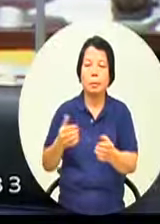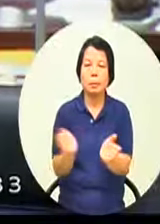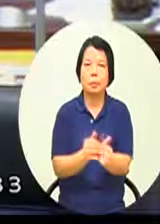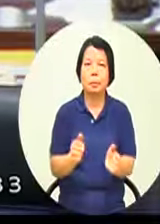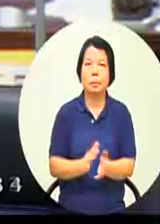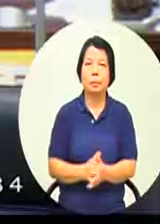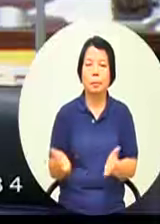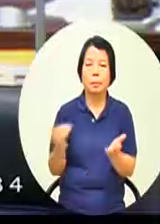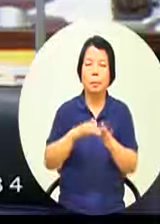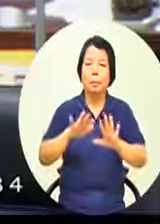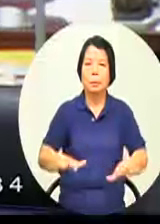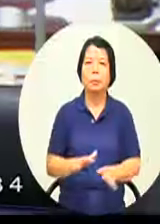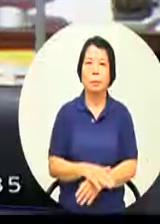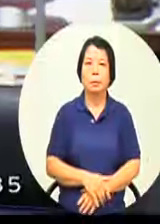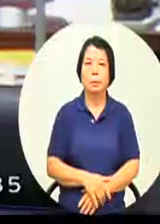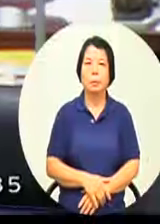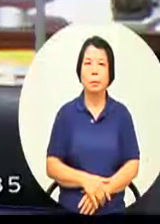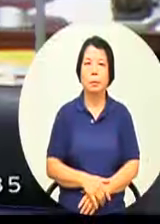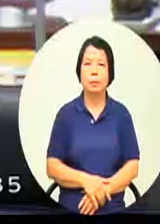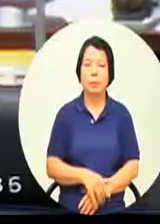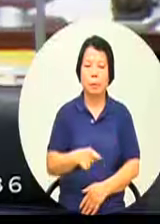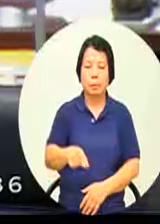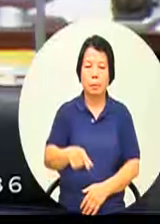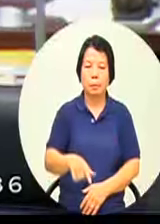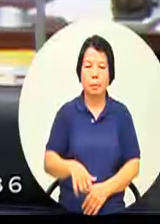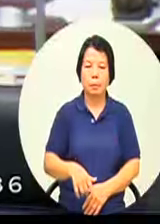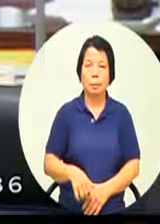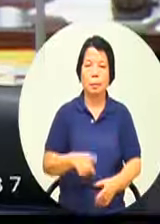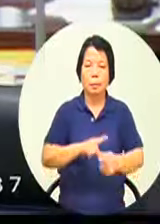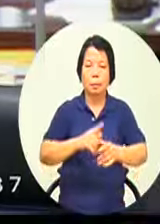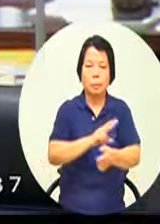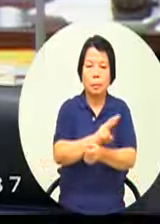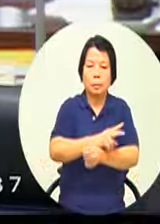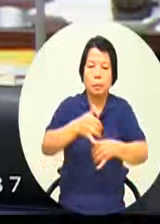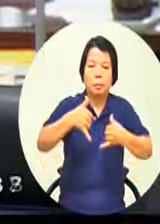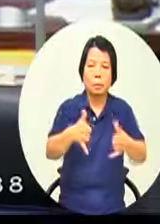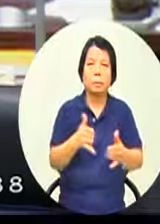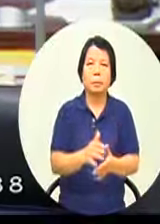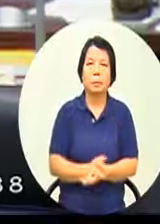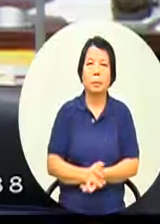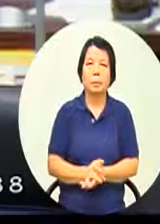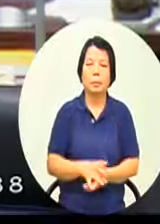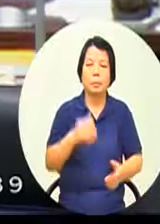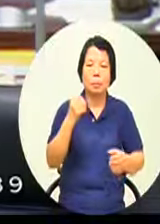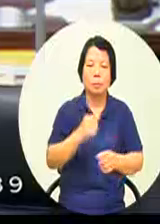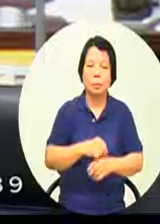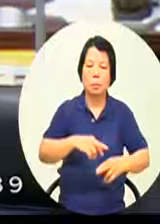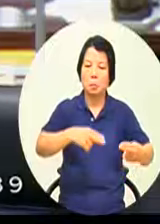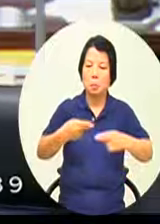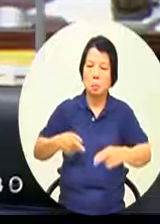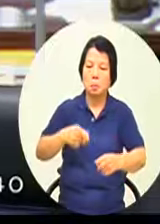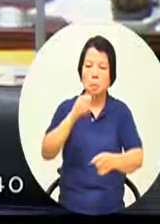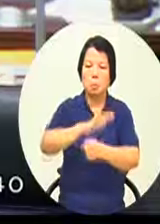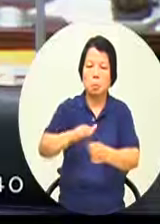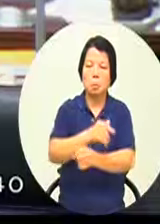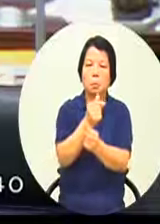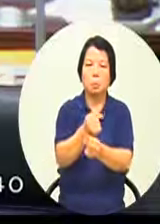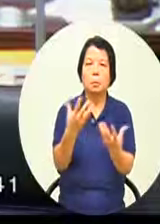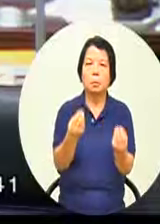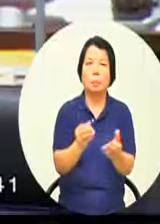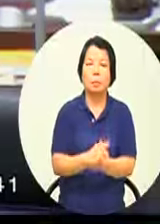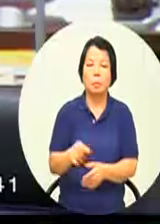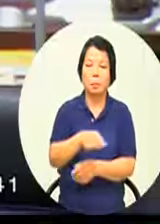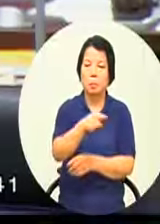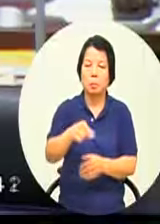都还没有在这一条中林路啊做好，让大家都可以很